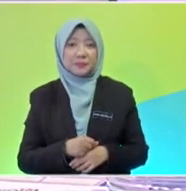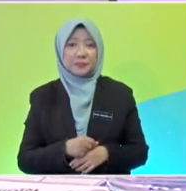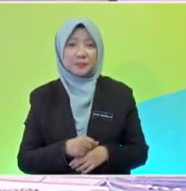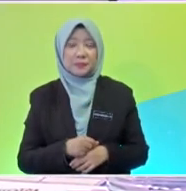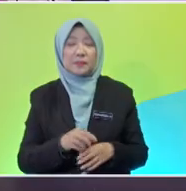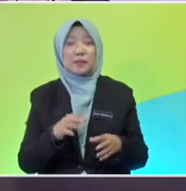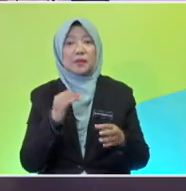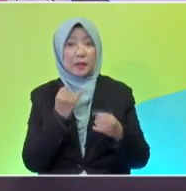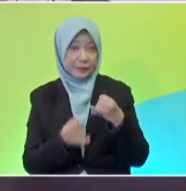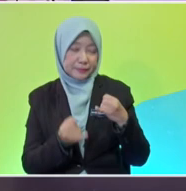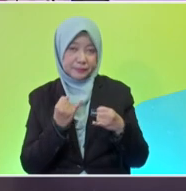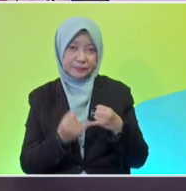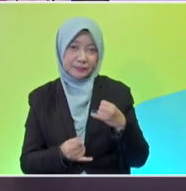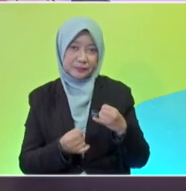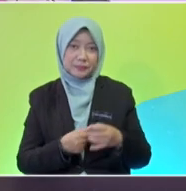guru